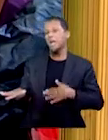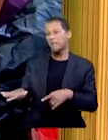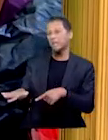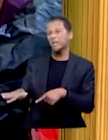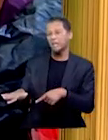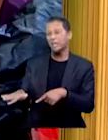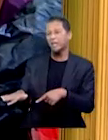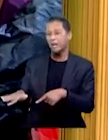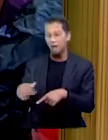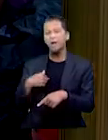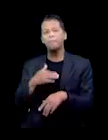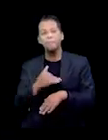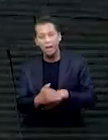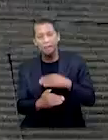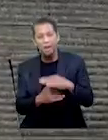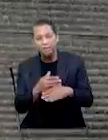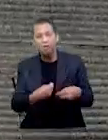nabung lah gitu, buat jaga-jaga aja.